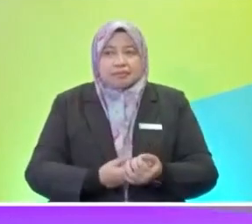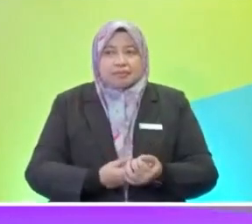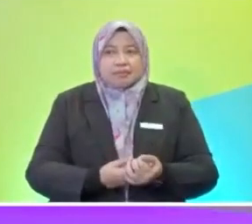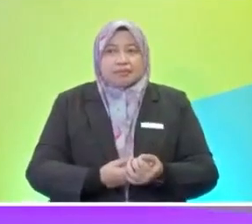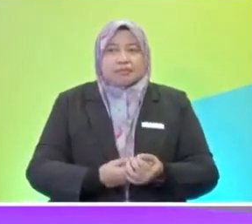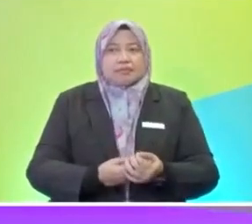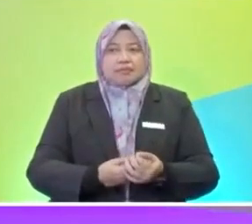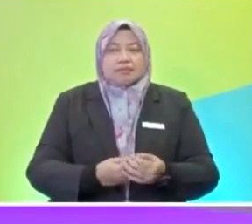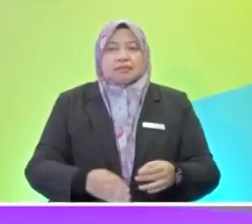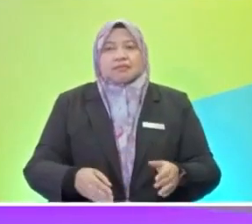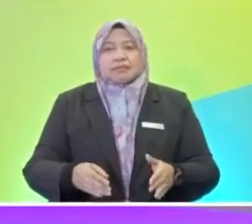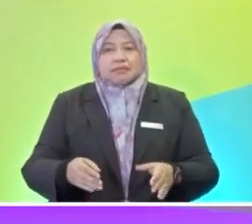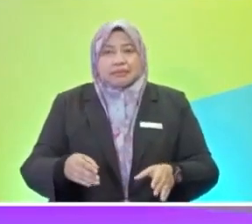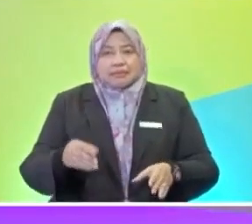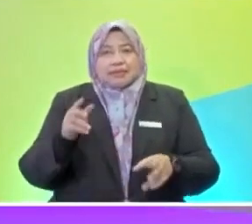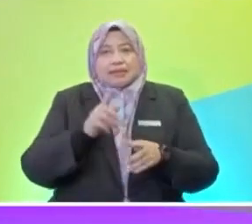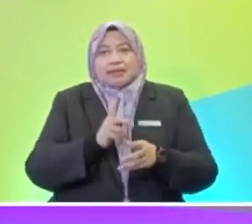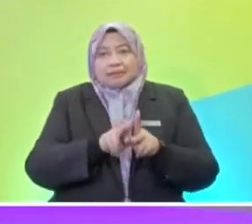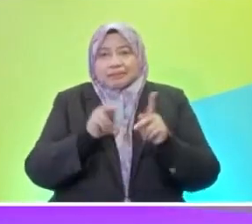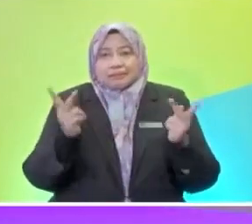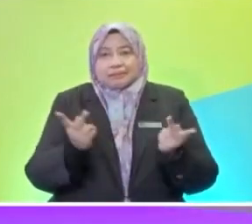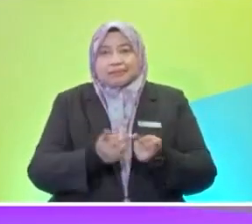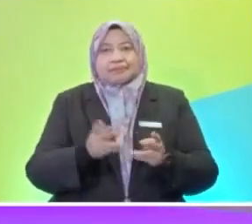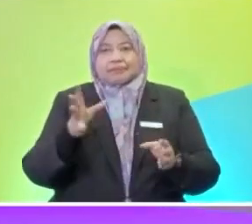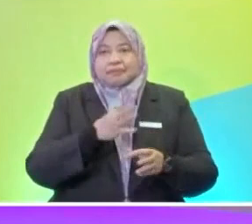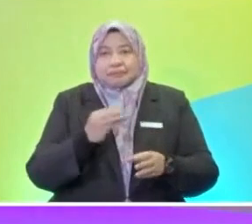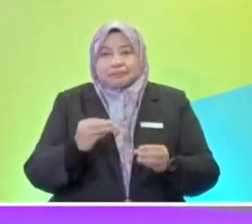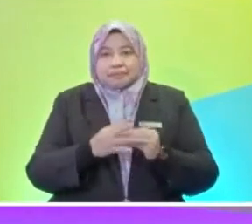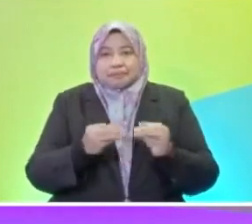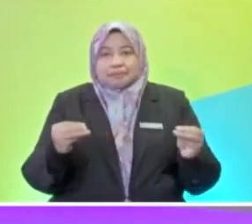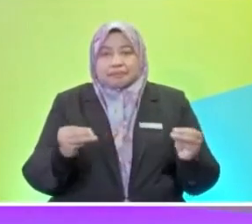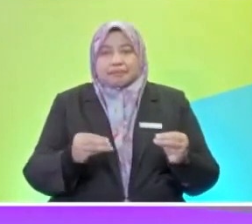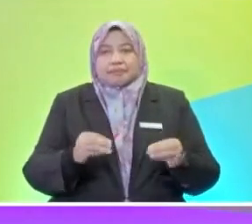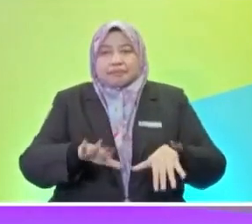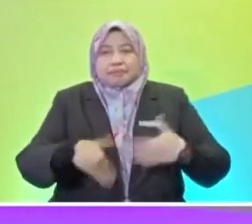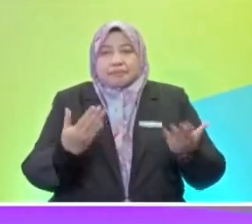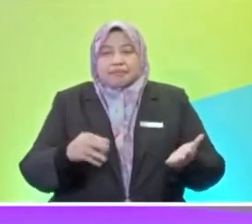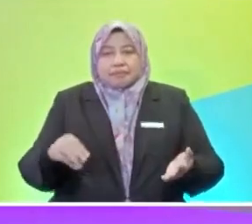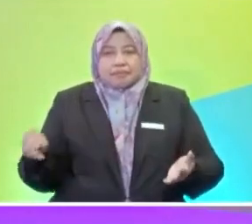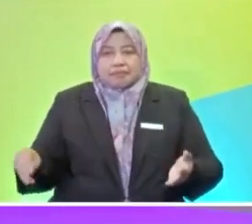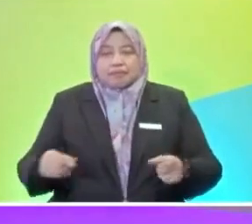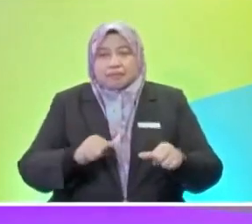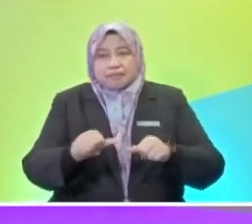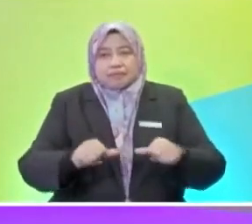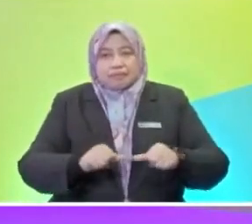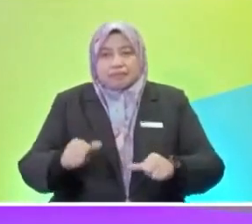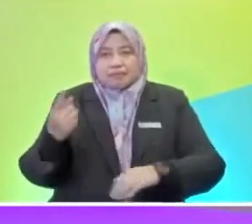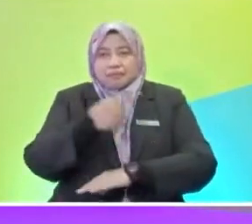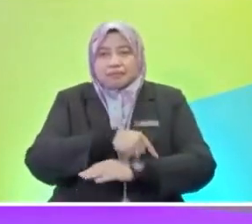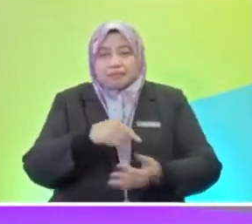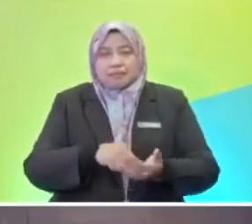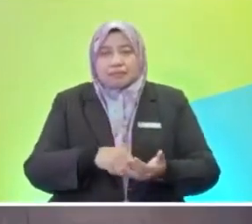sampai di penghujung kelas kita macam-macam murid-murid punya activity hari ini mereka punya